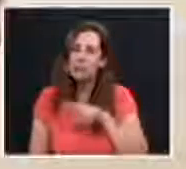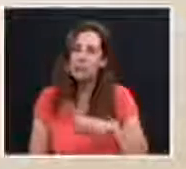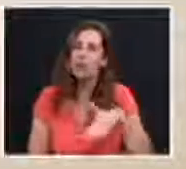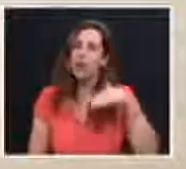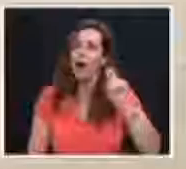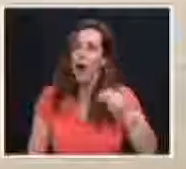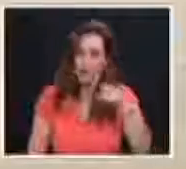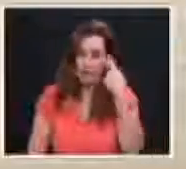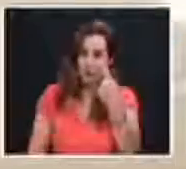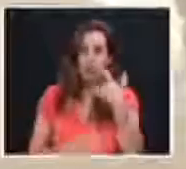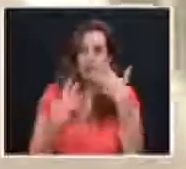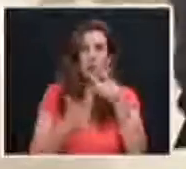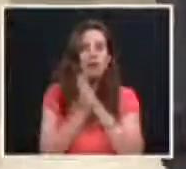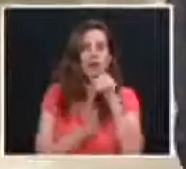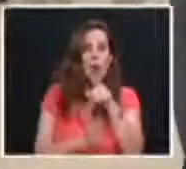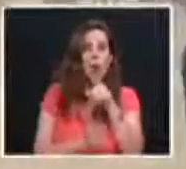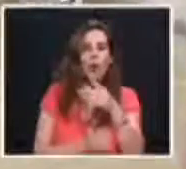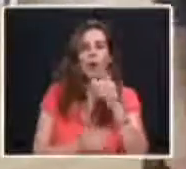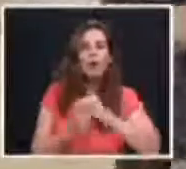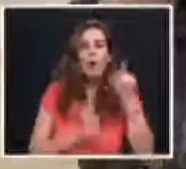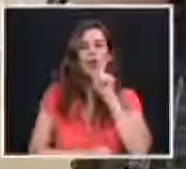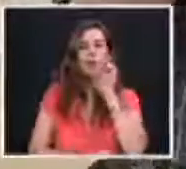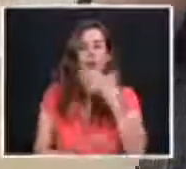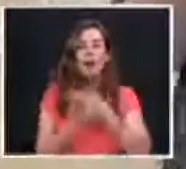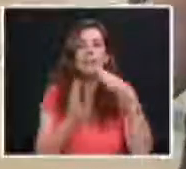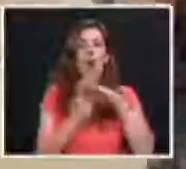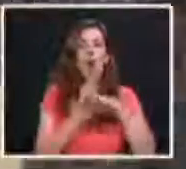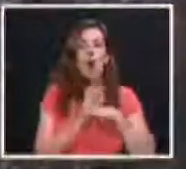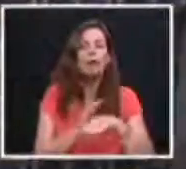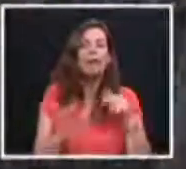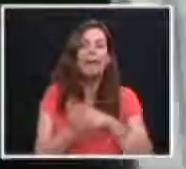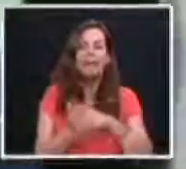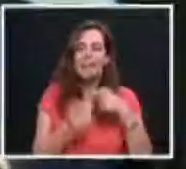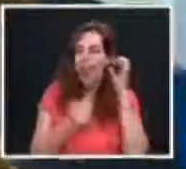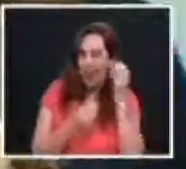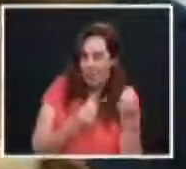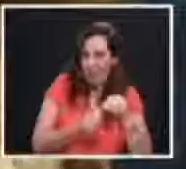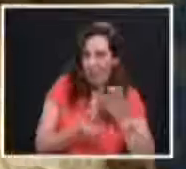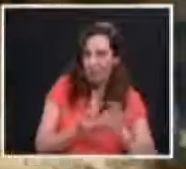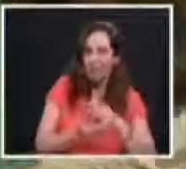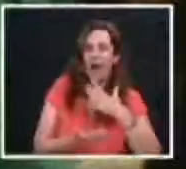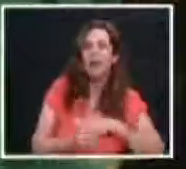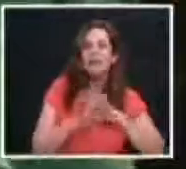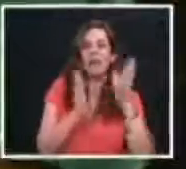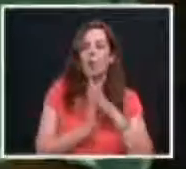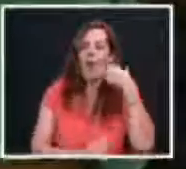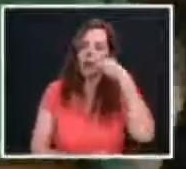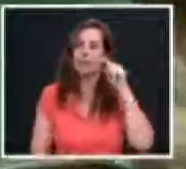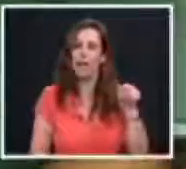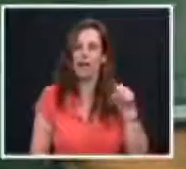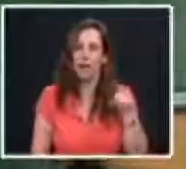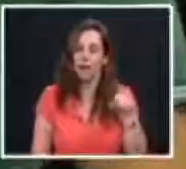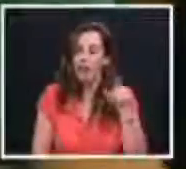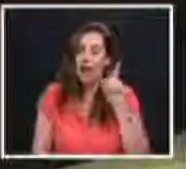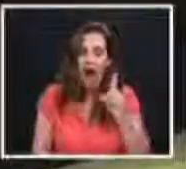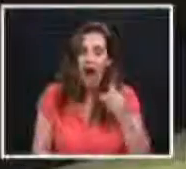אחר למשל מיקי רוזנטל סיפר לי שביקשו ממנו למשוך את השם שלו מהצעת החוק, כי הח"כית הנוספת שחתומה רצתה את כל הקרדיט. החכים,